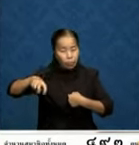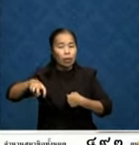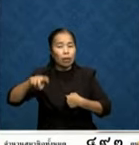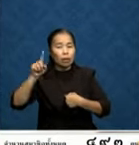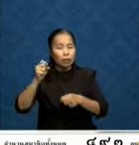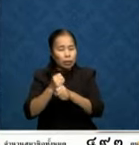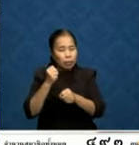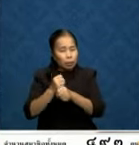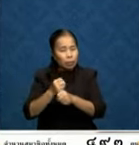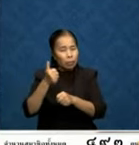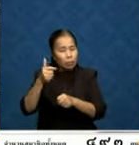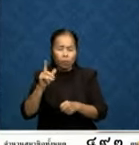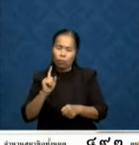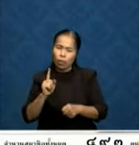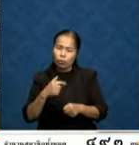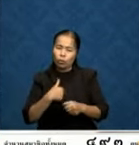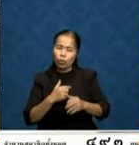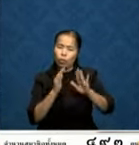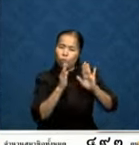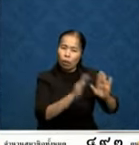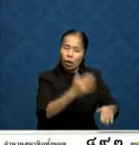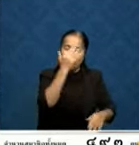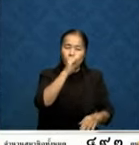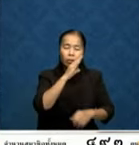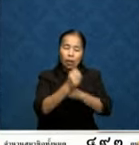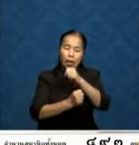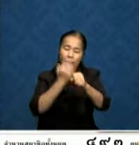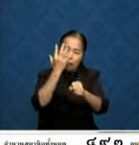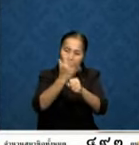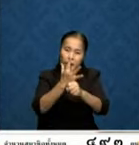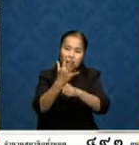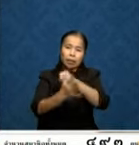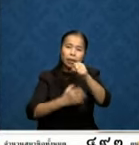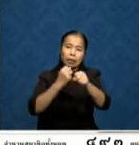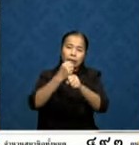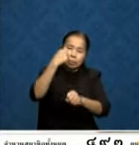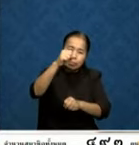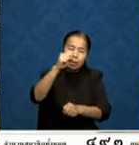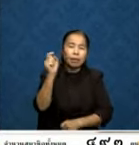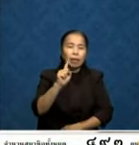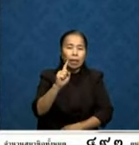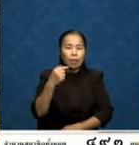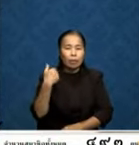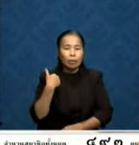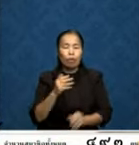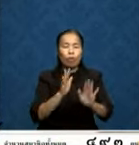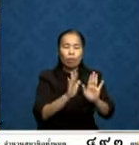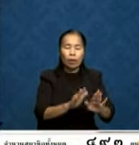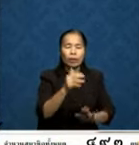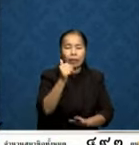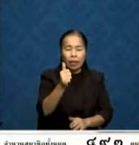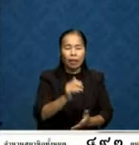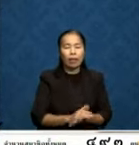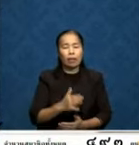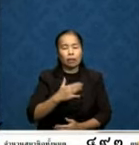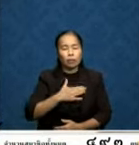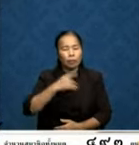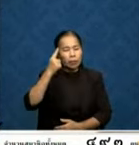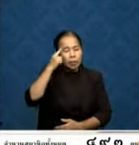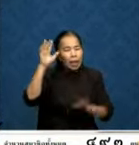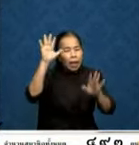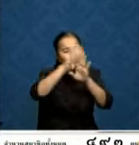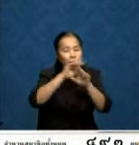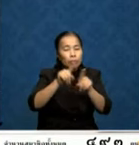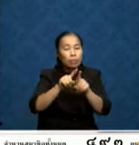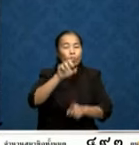ะแต่ควรจะว่างเว้นไหมครับ5ปี10ปีหรืออะไรก็ตามครับก็ได้นะครับจริงๆแล้วอันนี้คล้ายๆกับสว